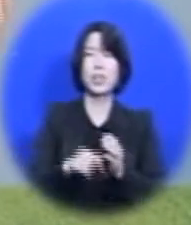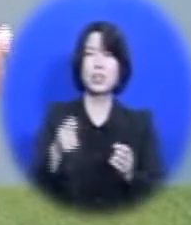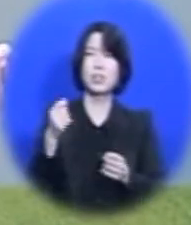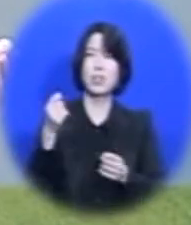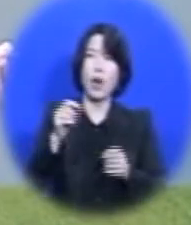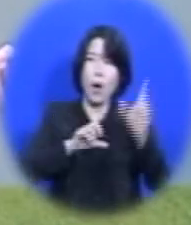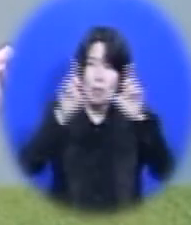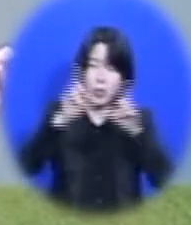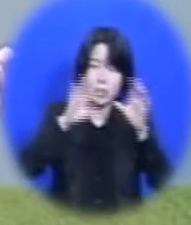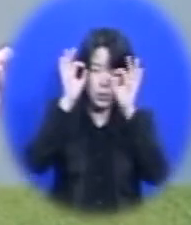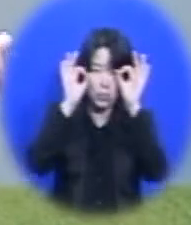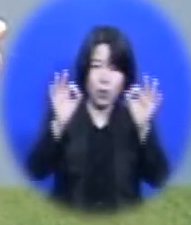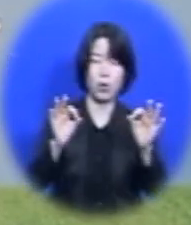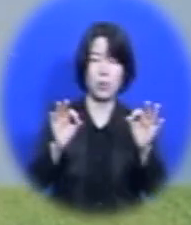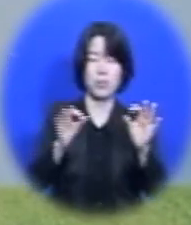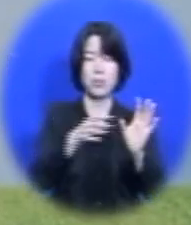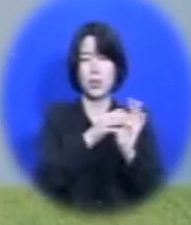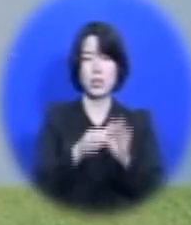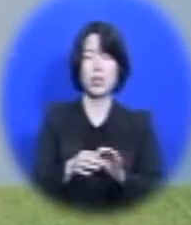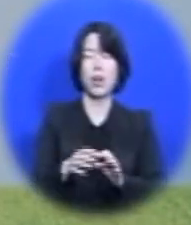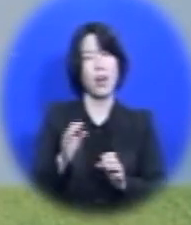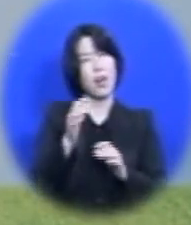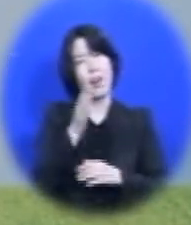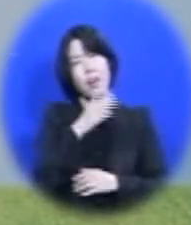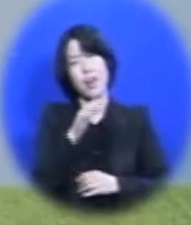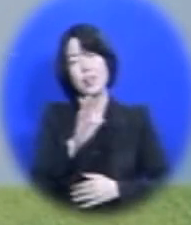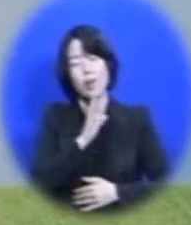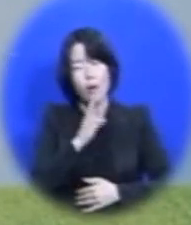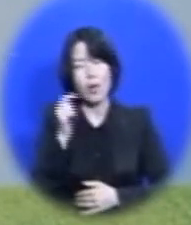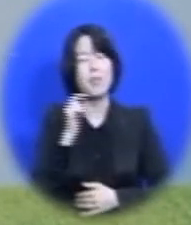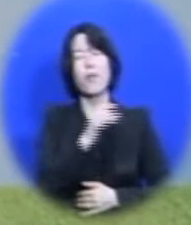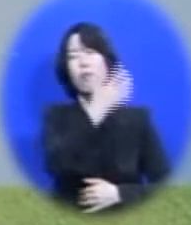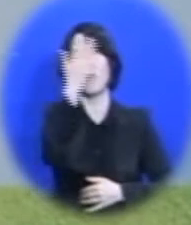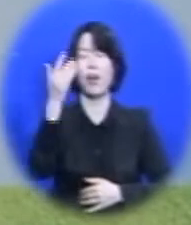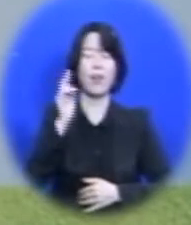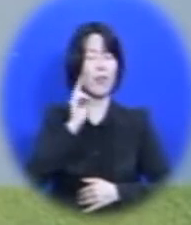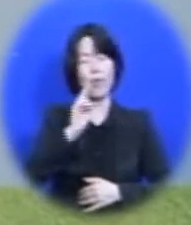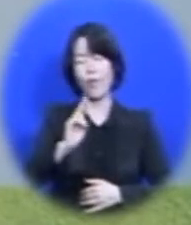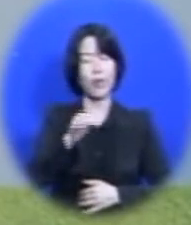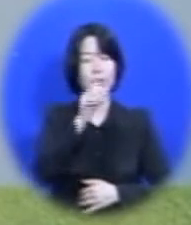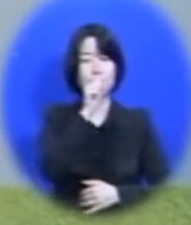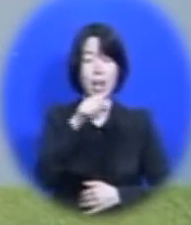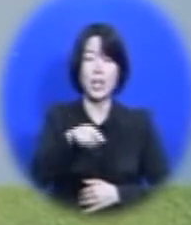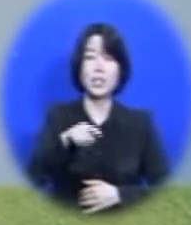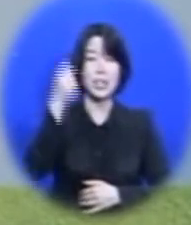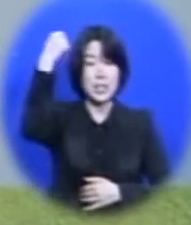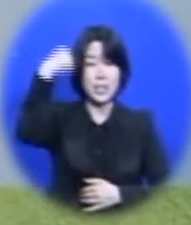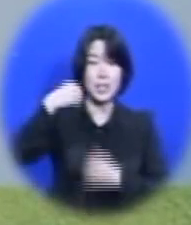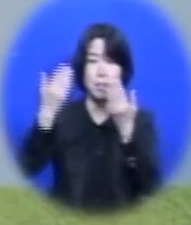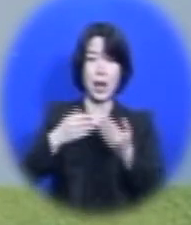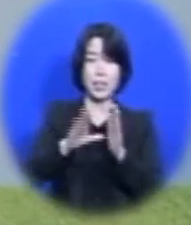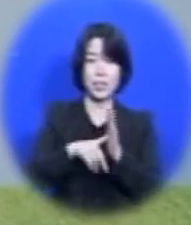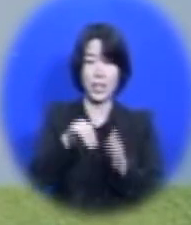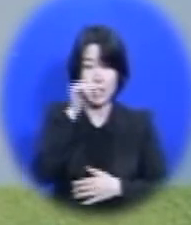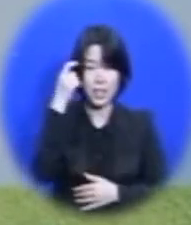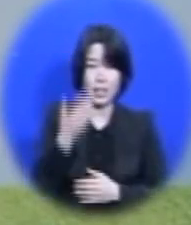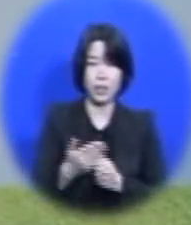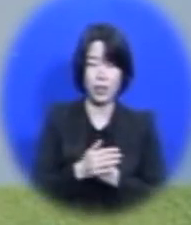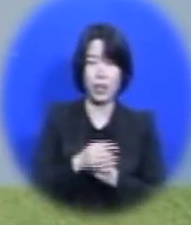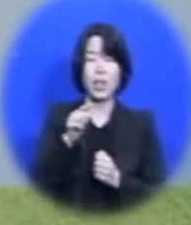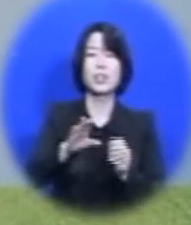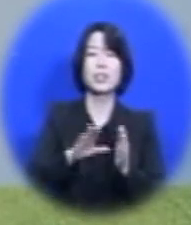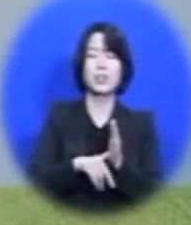광경을 바라보면서 야 너무 아름답다 너무 좋다 그런 느낌을 받을 때도 있잖아요. 그래서